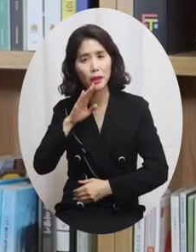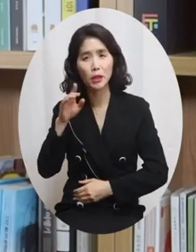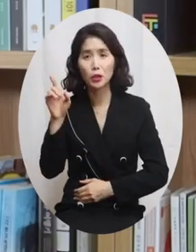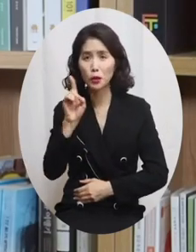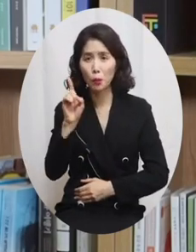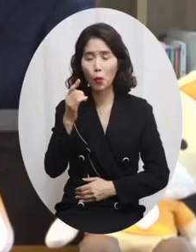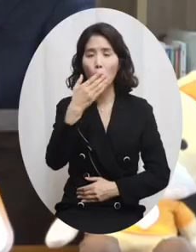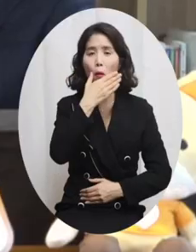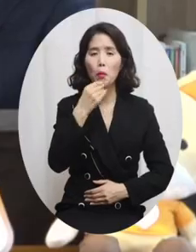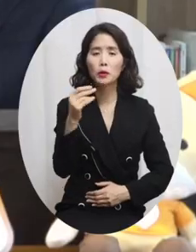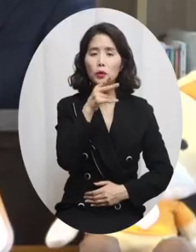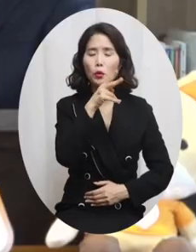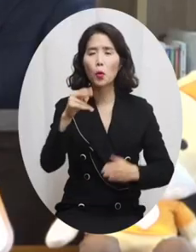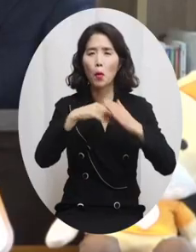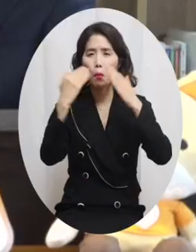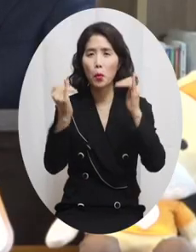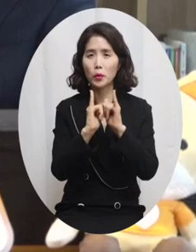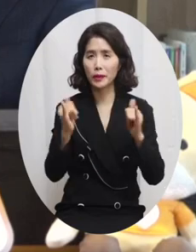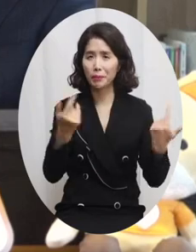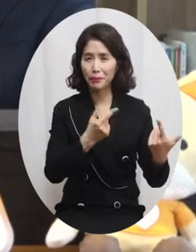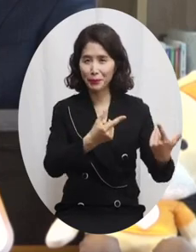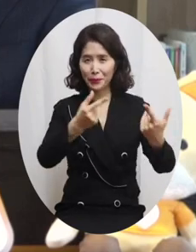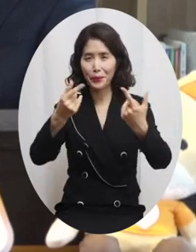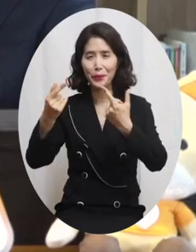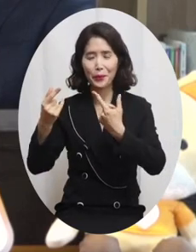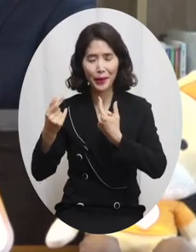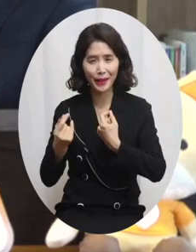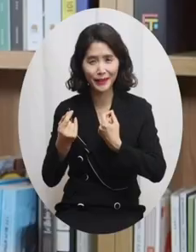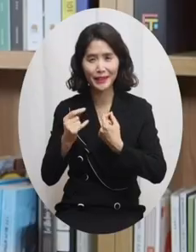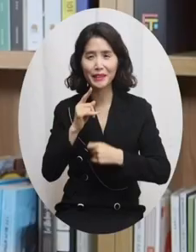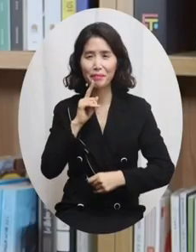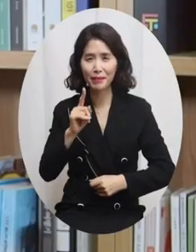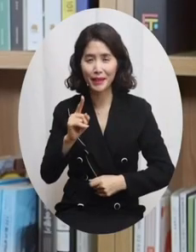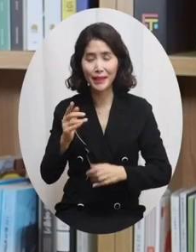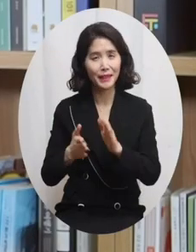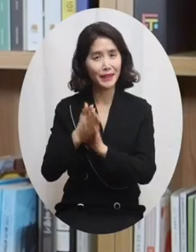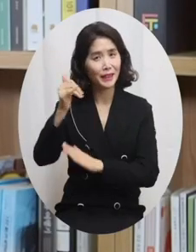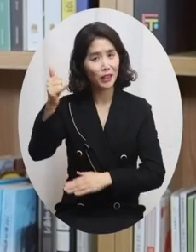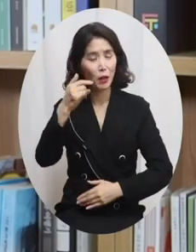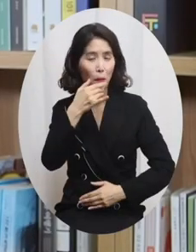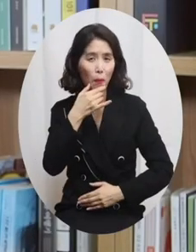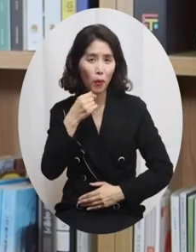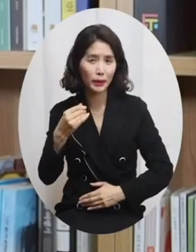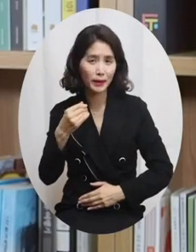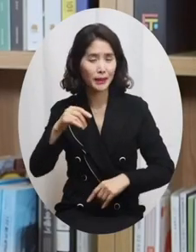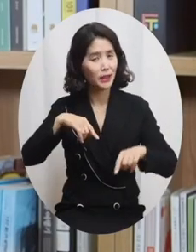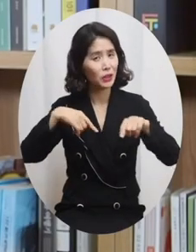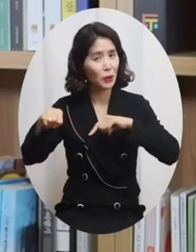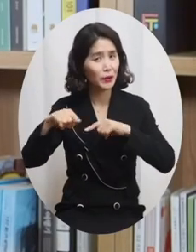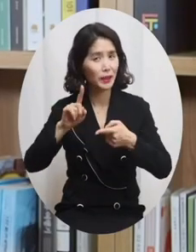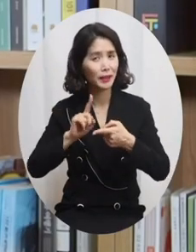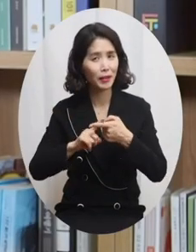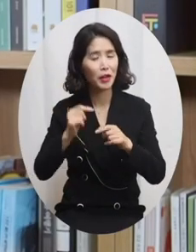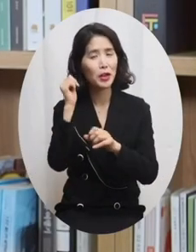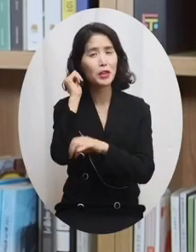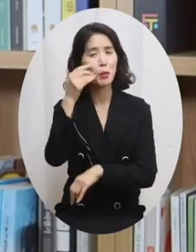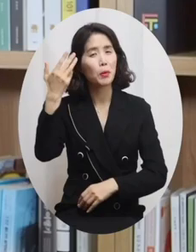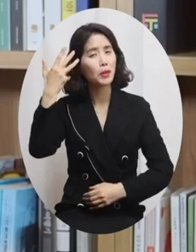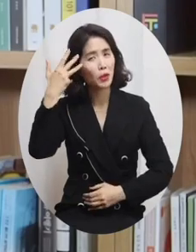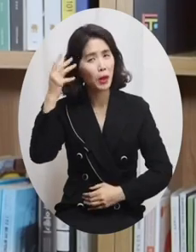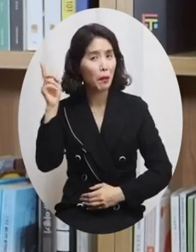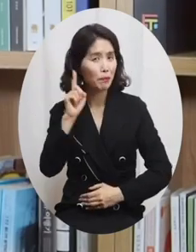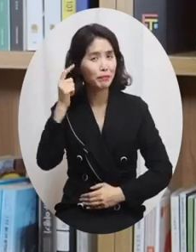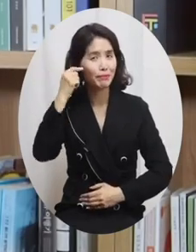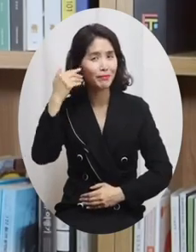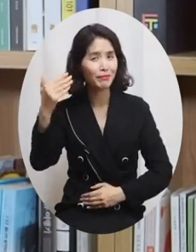이제 국민 모두에게 보편적으로 복지라는 말이 해당이 되는 시장님 복지 정책에 대한 어떤 기본적인 철학